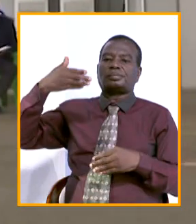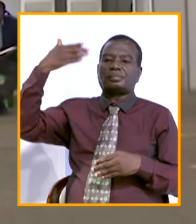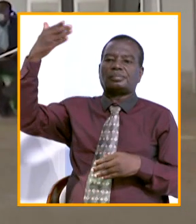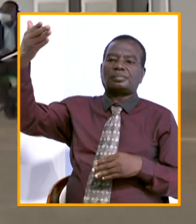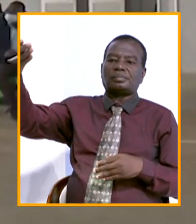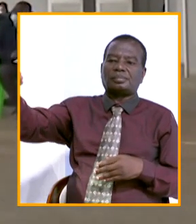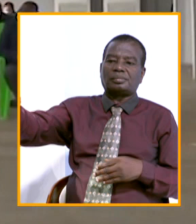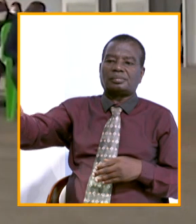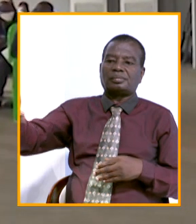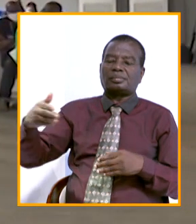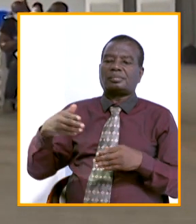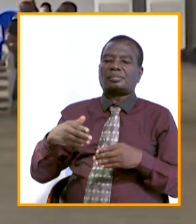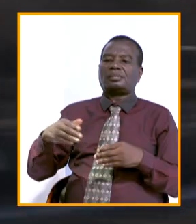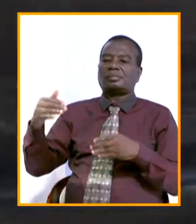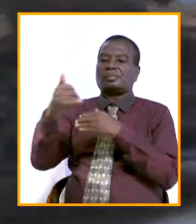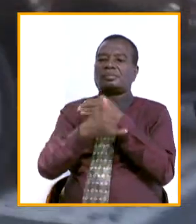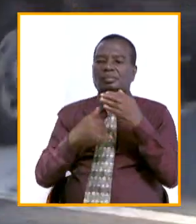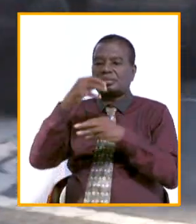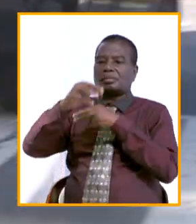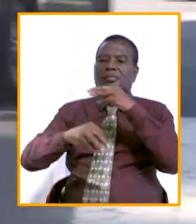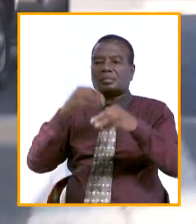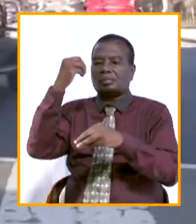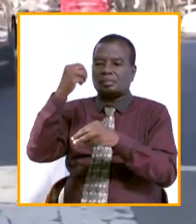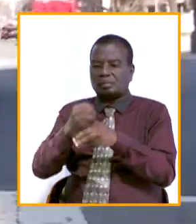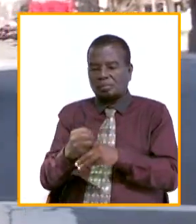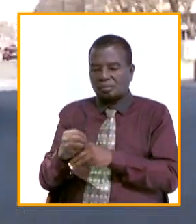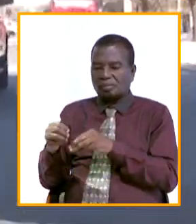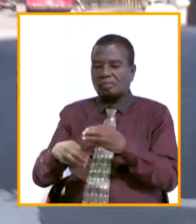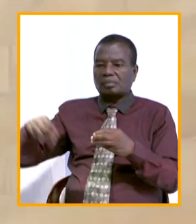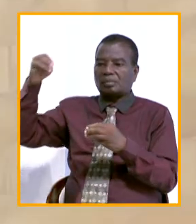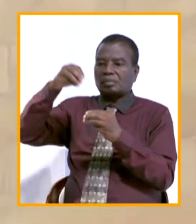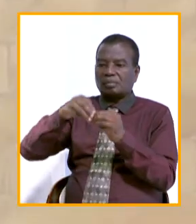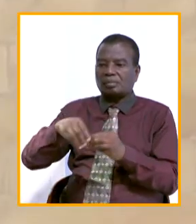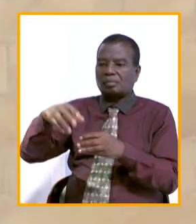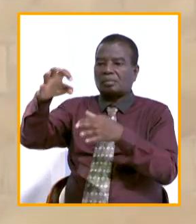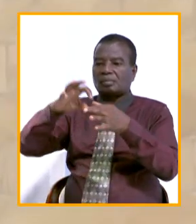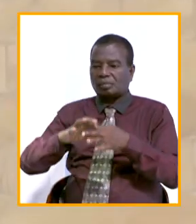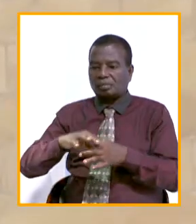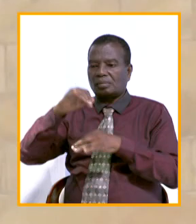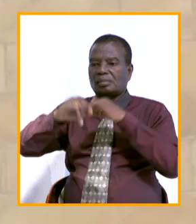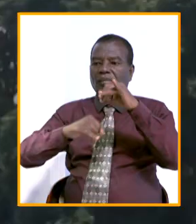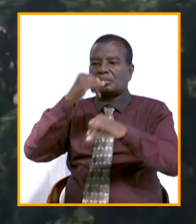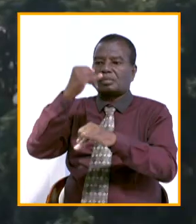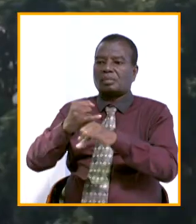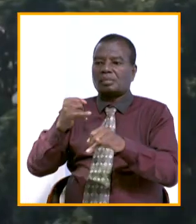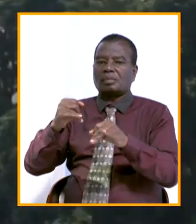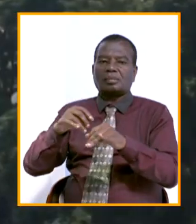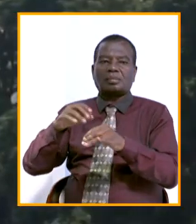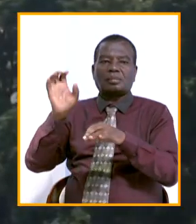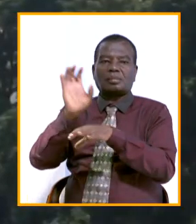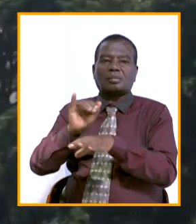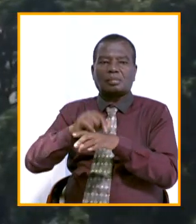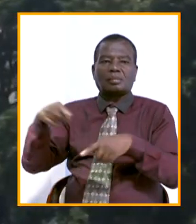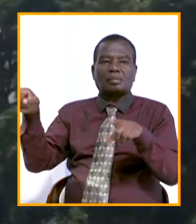vague COVID-19, les pays du monde entier relancent et renforcent leurs partenariats internationaux. La Côte d'Ivoire